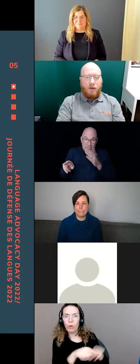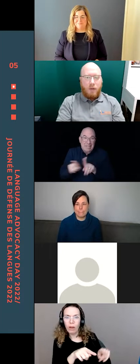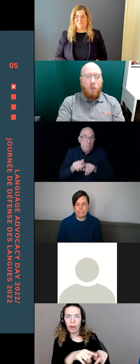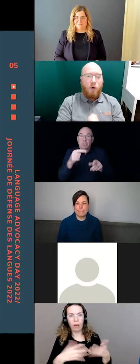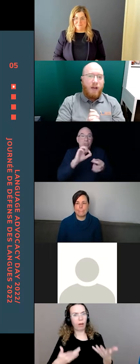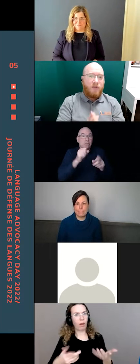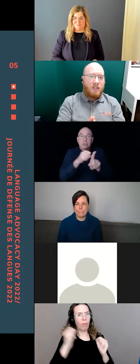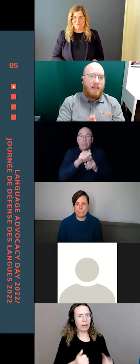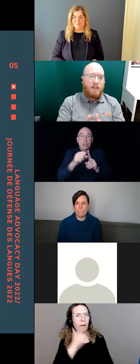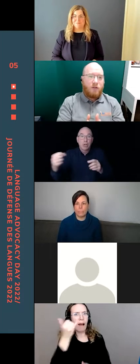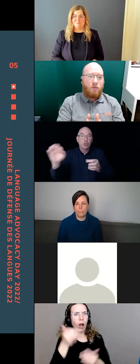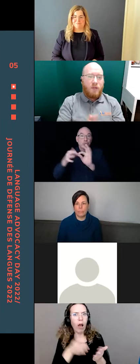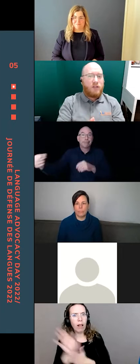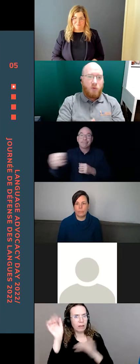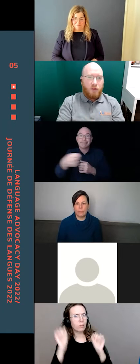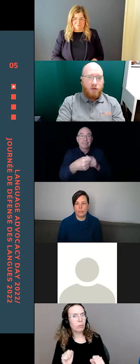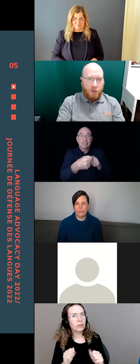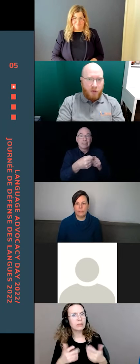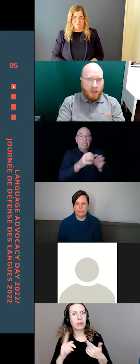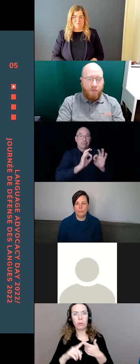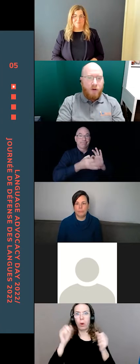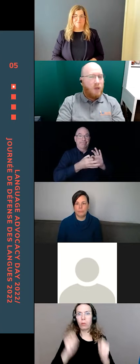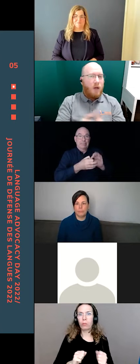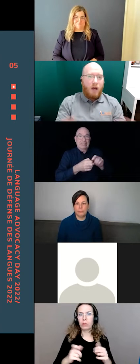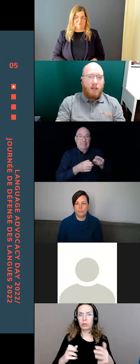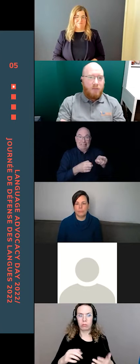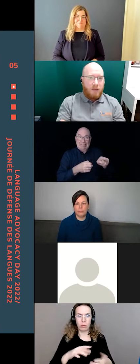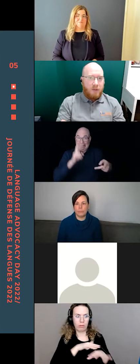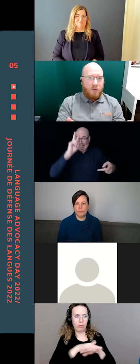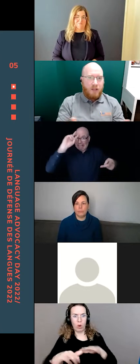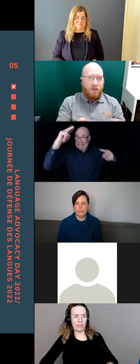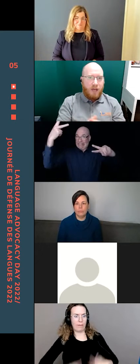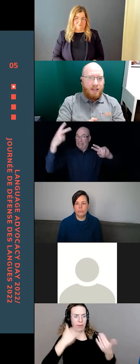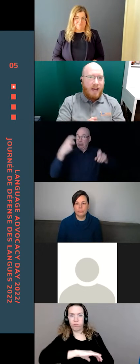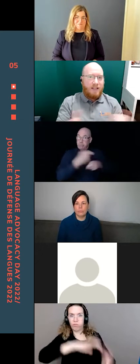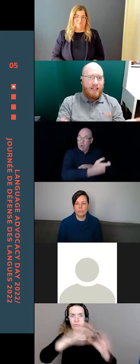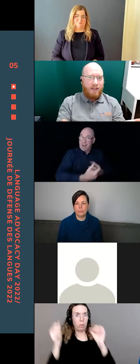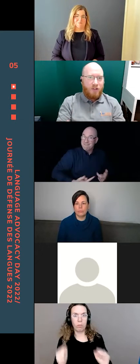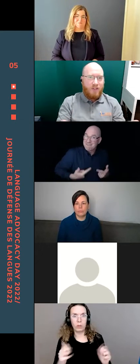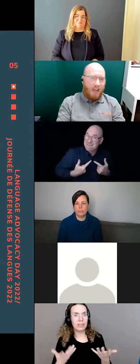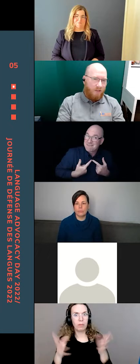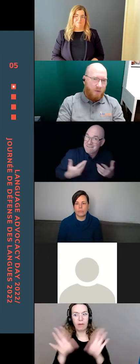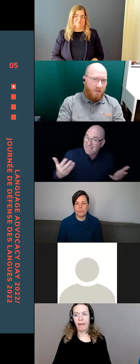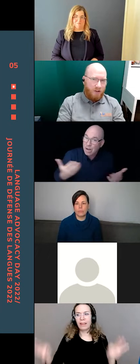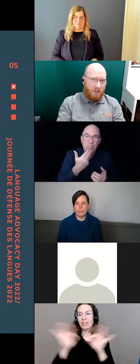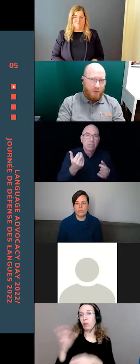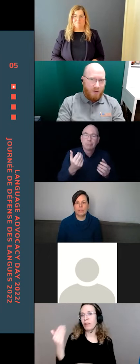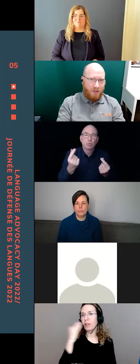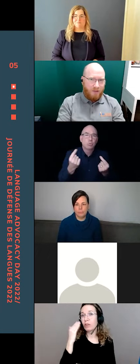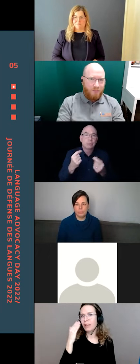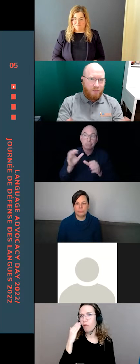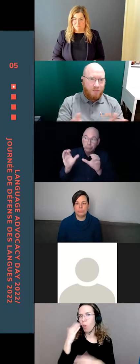l'interprétation où ils peuvent faire des erreurs qui peuvent changer des vies.